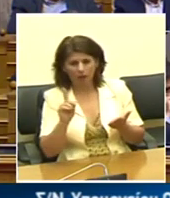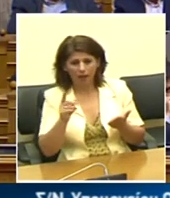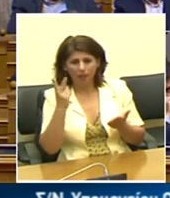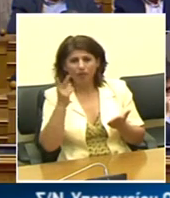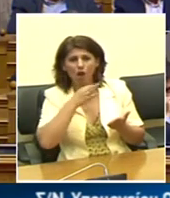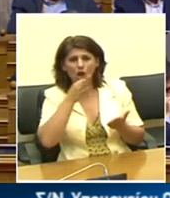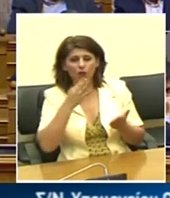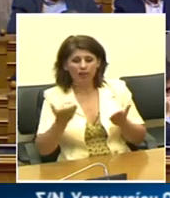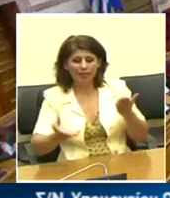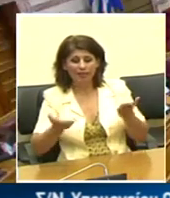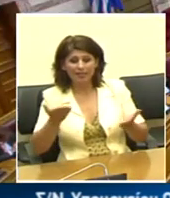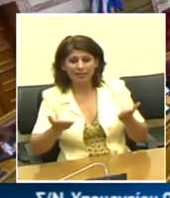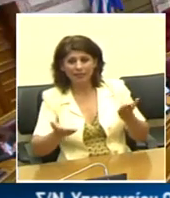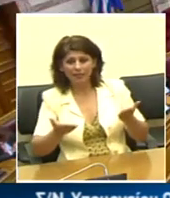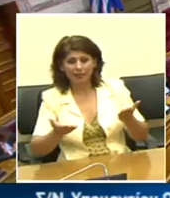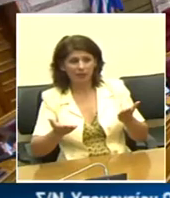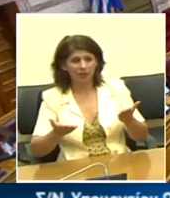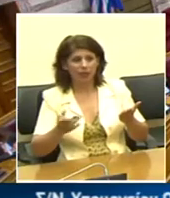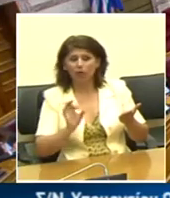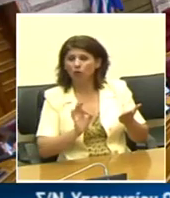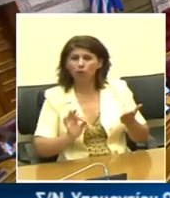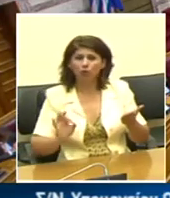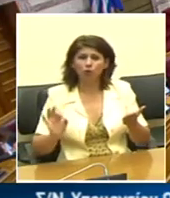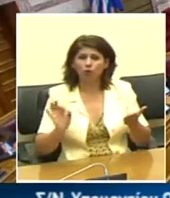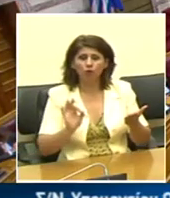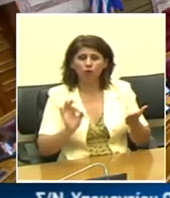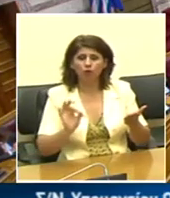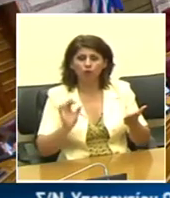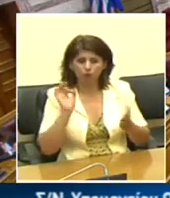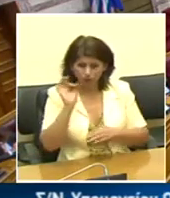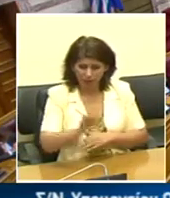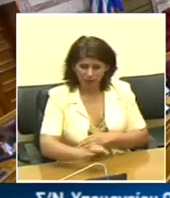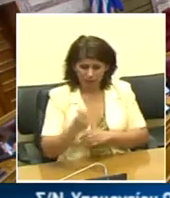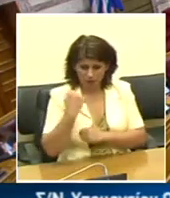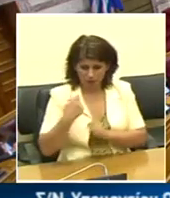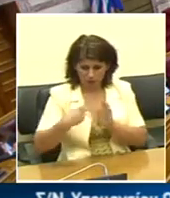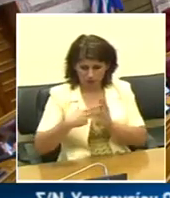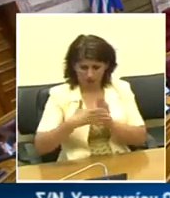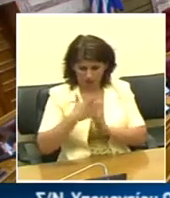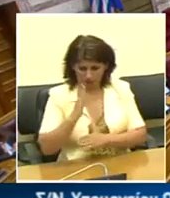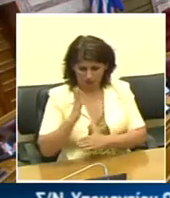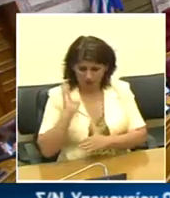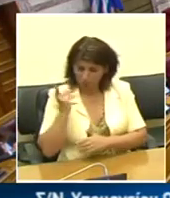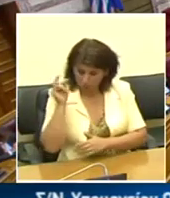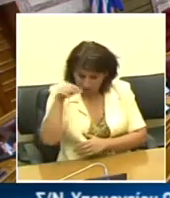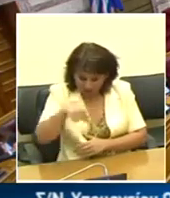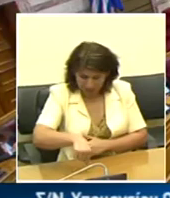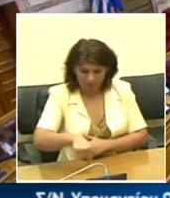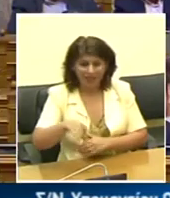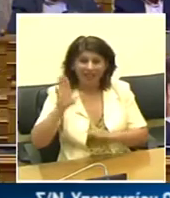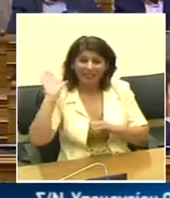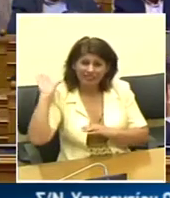σύγκρισης για το πού βρεθήκαμε το Γενάρη του 2015 και πού βρισκόμαστε σήμερα. Την τελευταία